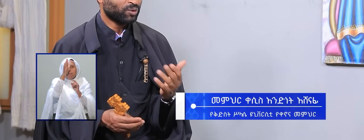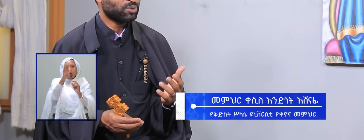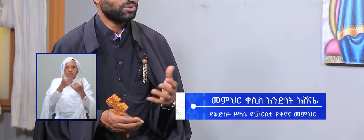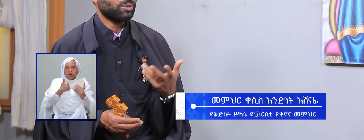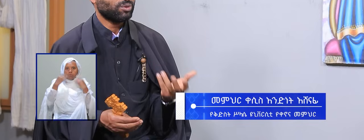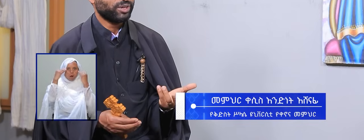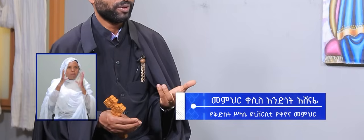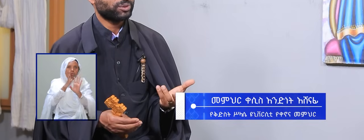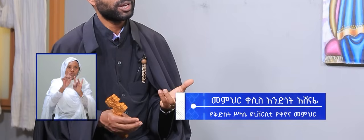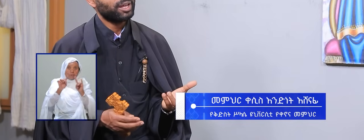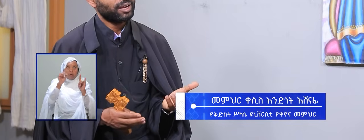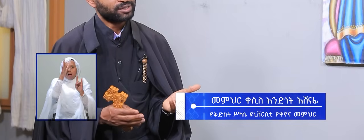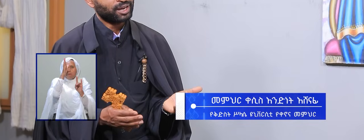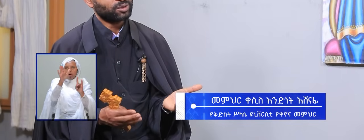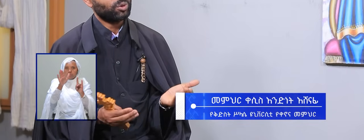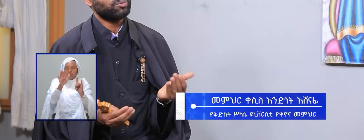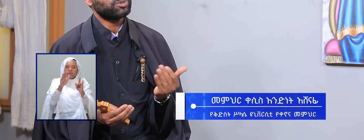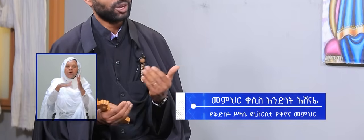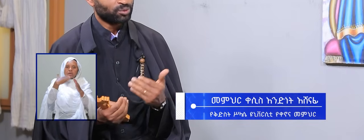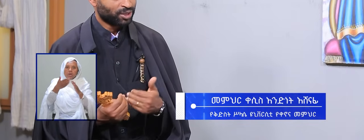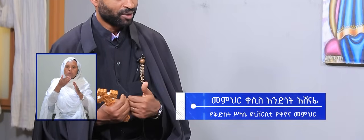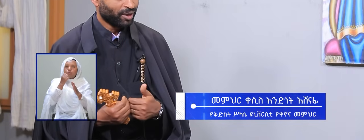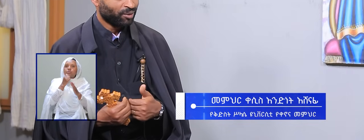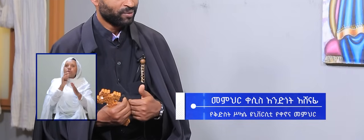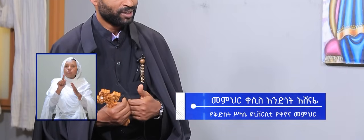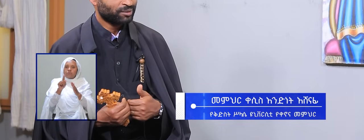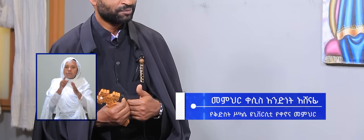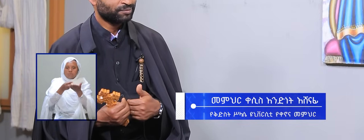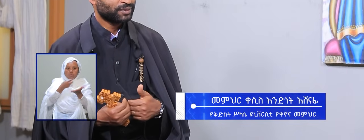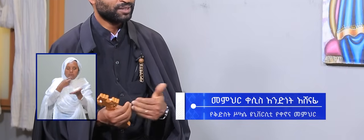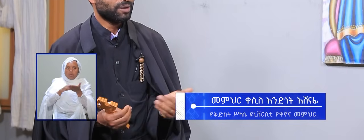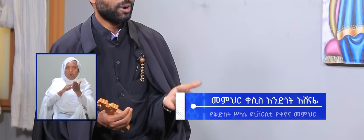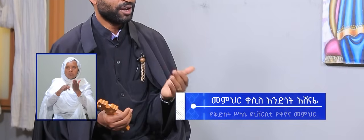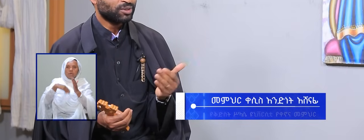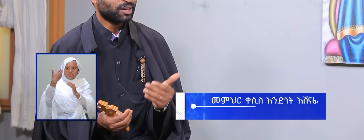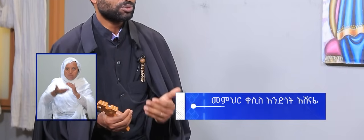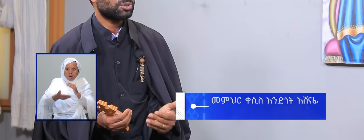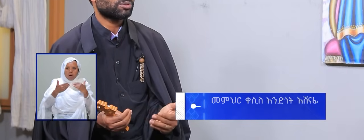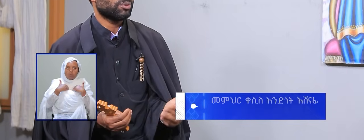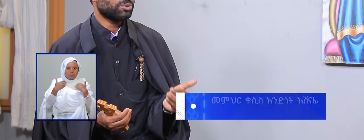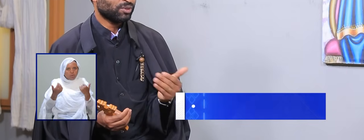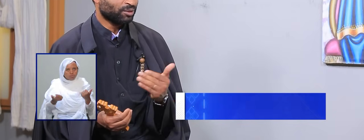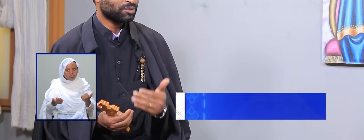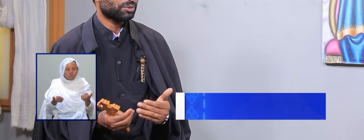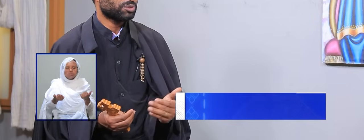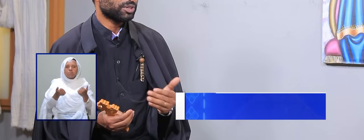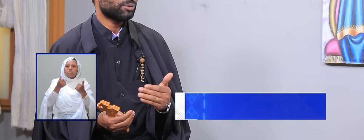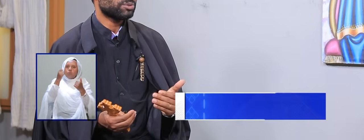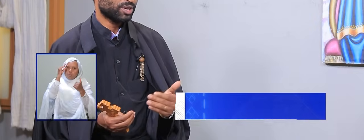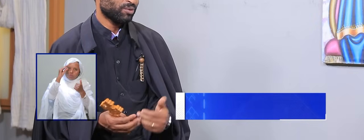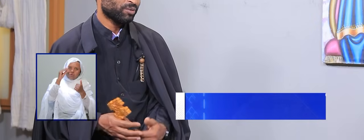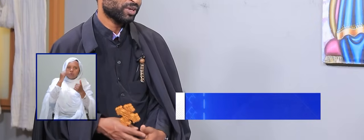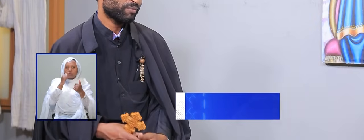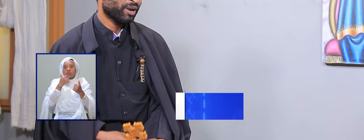አሉ፣ ያልመነኮሱ ግን ወንዶች አባቶች። ከዛ ቀጥሎ ደግሞ ሴቶች ይቀበላሉ ማለት ነው። ከዚያ በኋላ ወጣቶች ወንዶች ወጣቶች ሴቶች